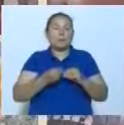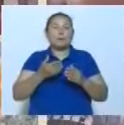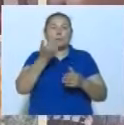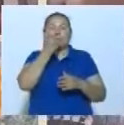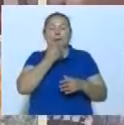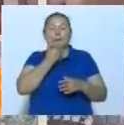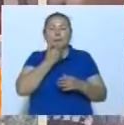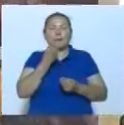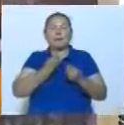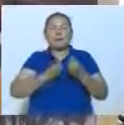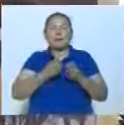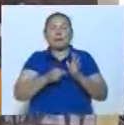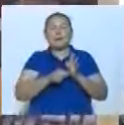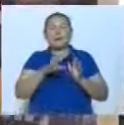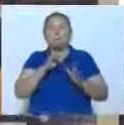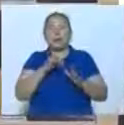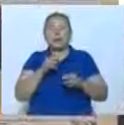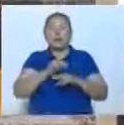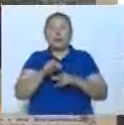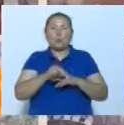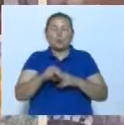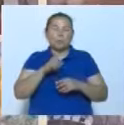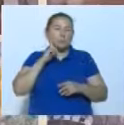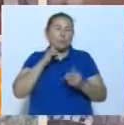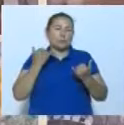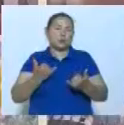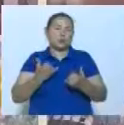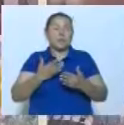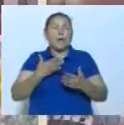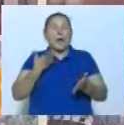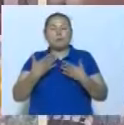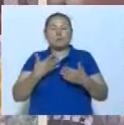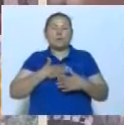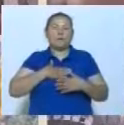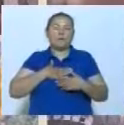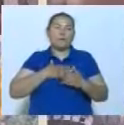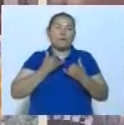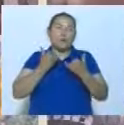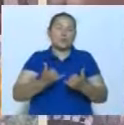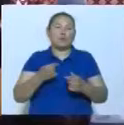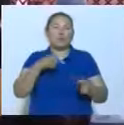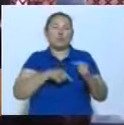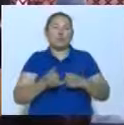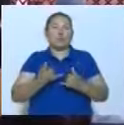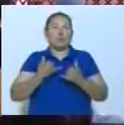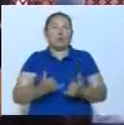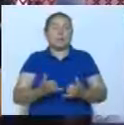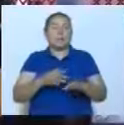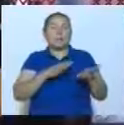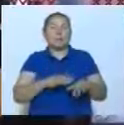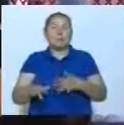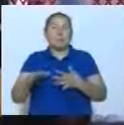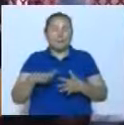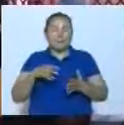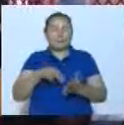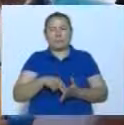игре Алта бакан Мы хотим показать и научить нынешнюю молодёжь вежливом отношению и уважению к друг другу на мероприятии состоявшемся